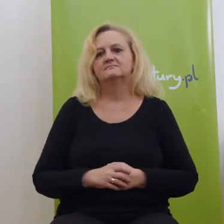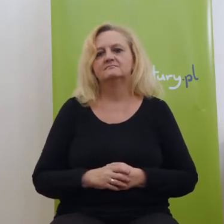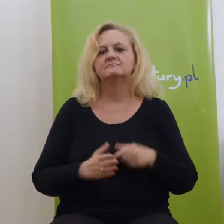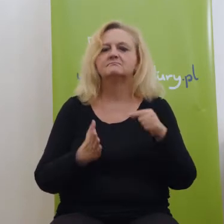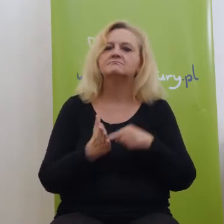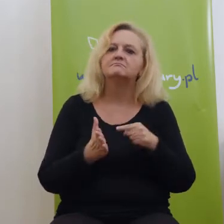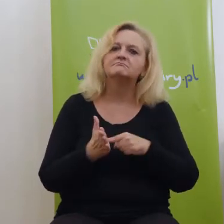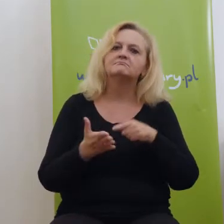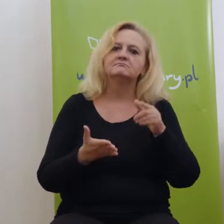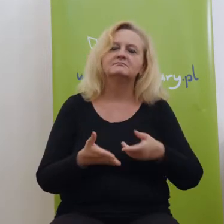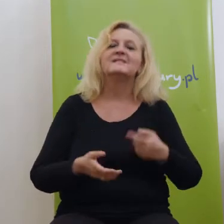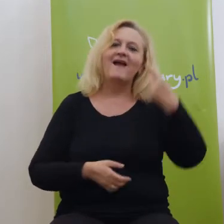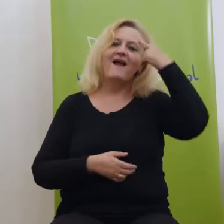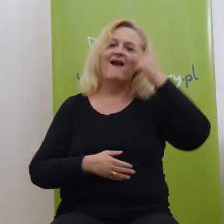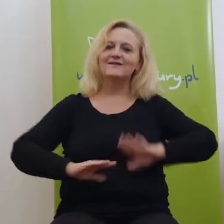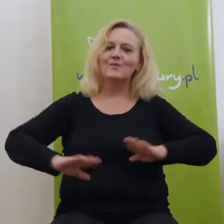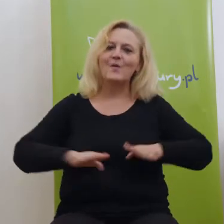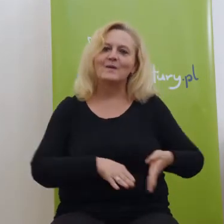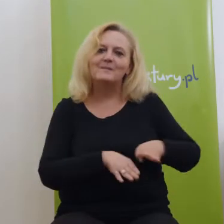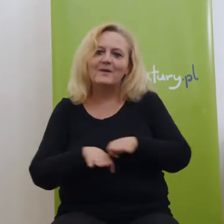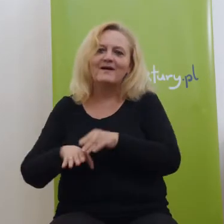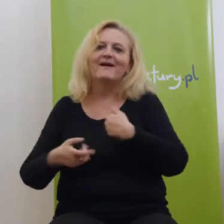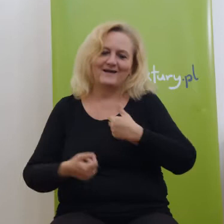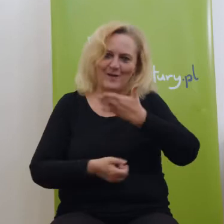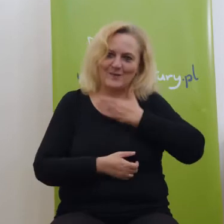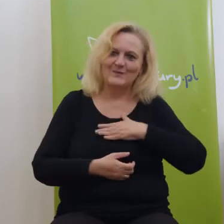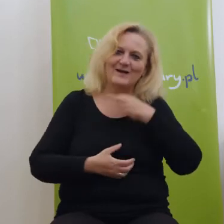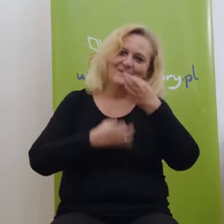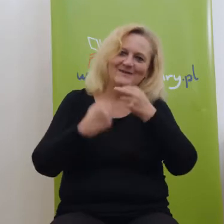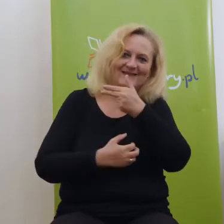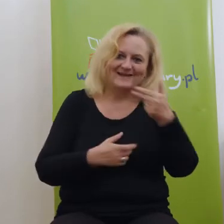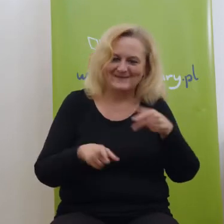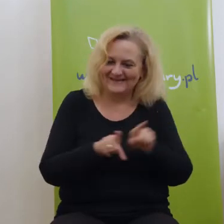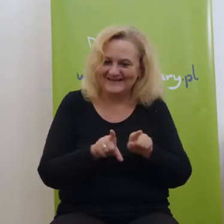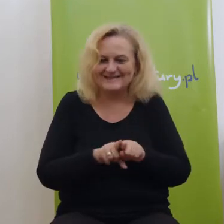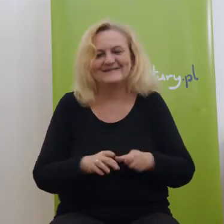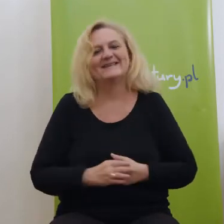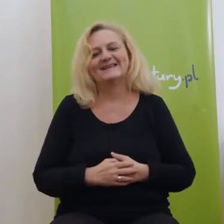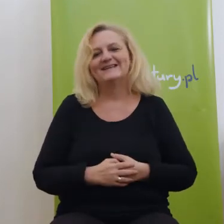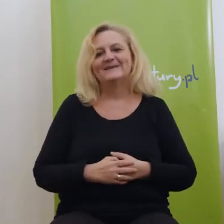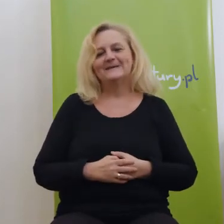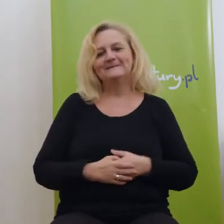Rozczarowałaś mnie trochę tymi plisowanymi spódnicami, ponieważ jest to mój ulubiony typ umioru.